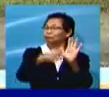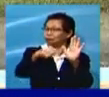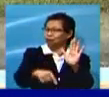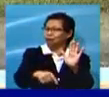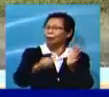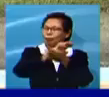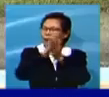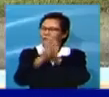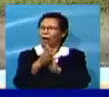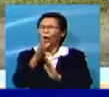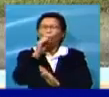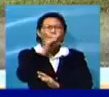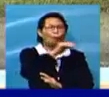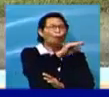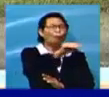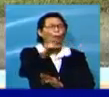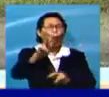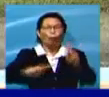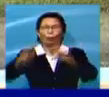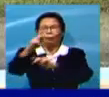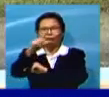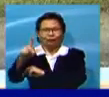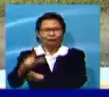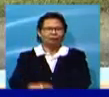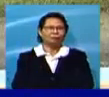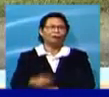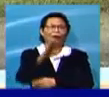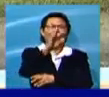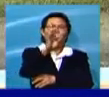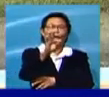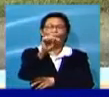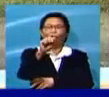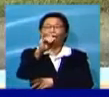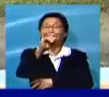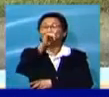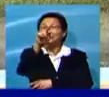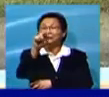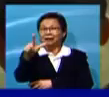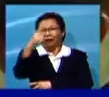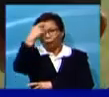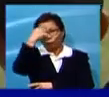yang menjadi sebutan warga kota. Faizal Jamal untuk RTM.